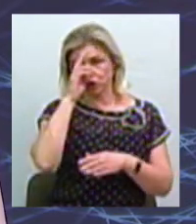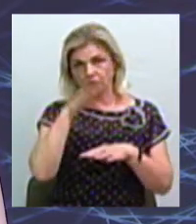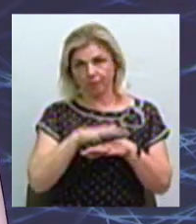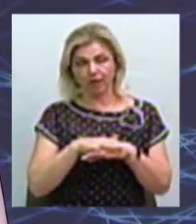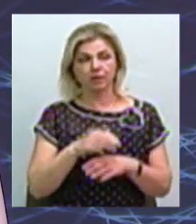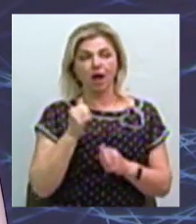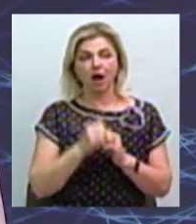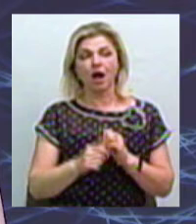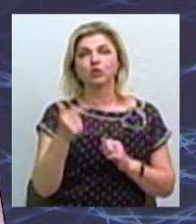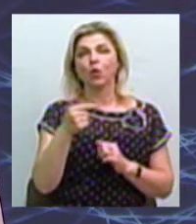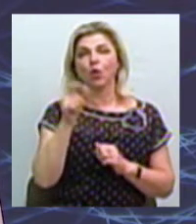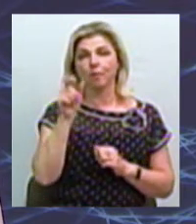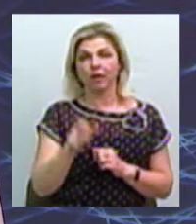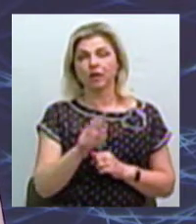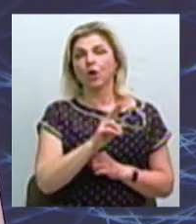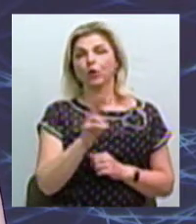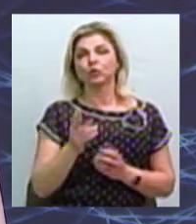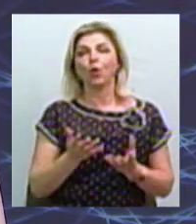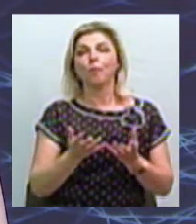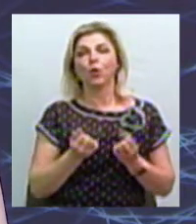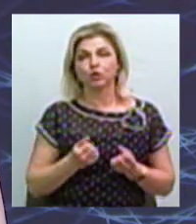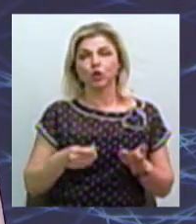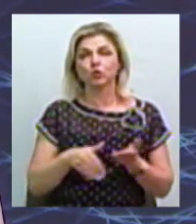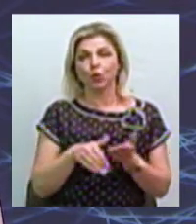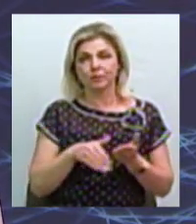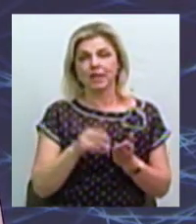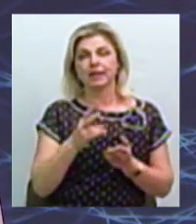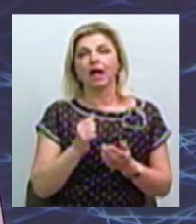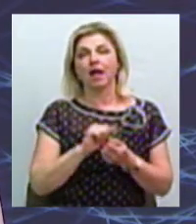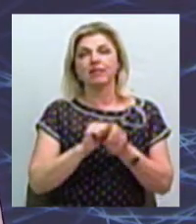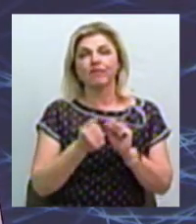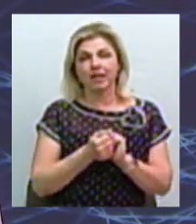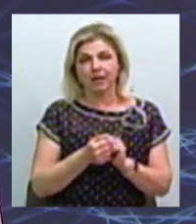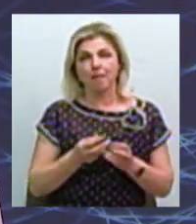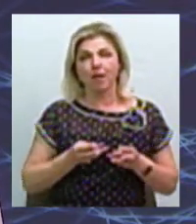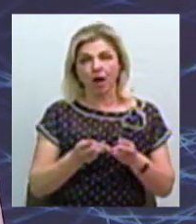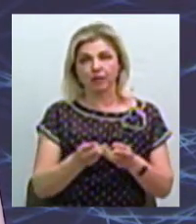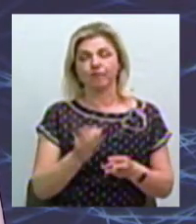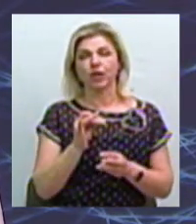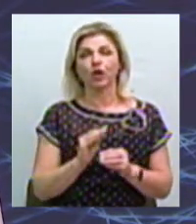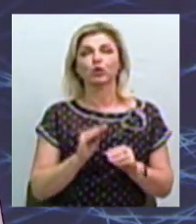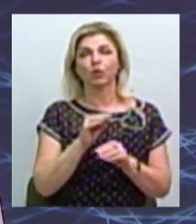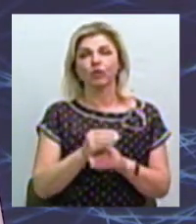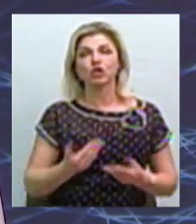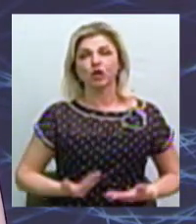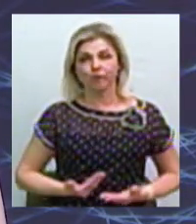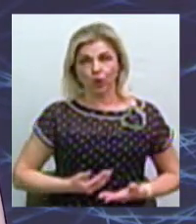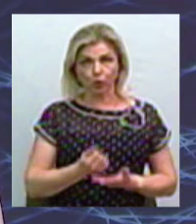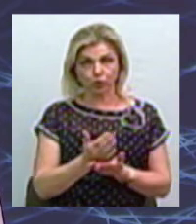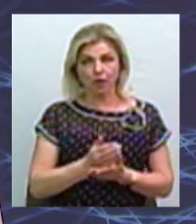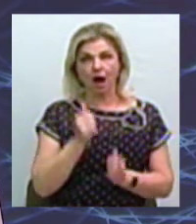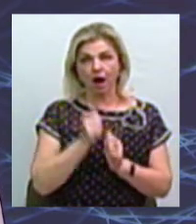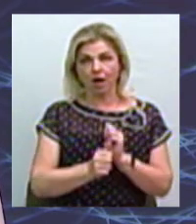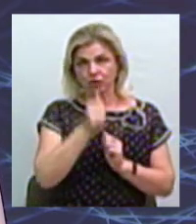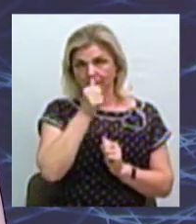означає? Кожному громадянину, який є отримувачем субсидії на тверде паливо і додатково житлово-комунальні послуги, кожного